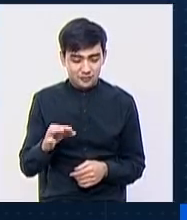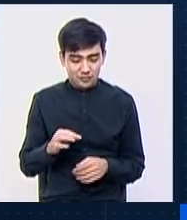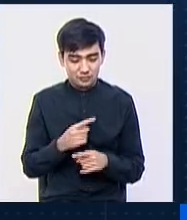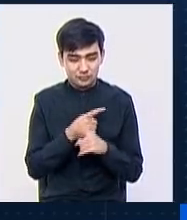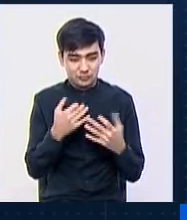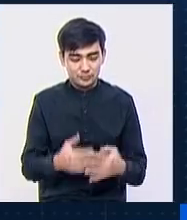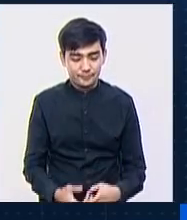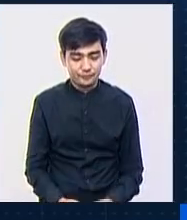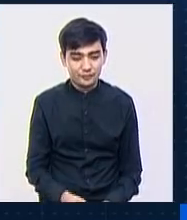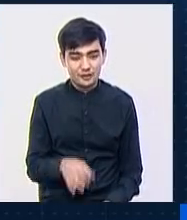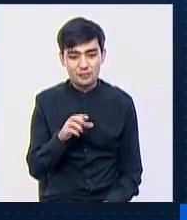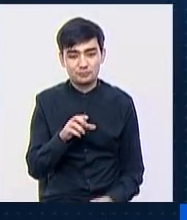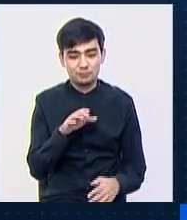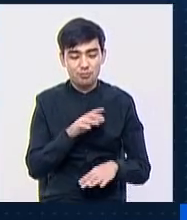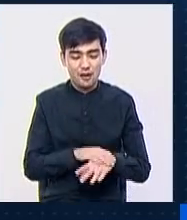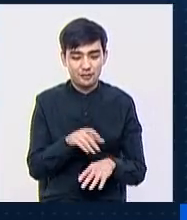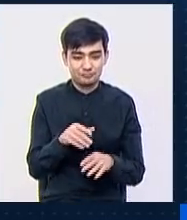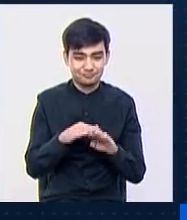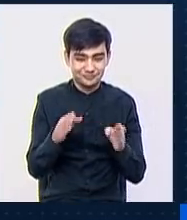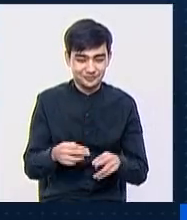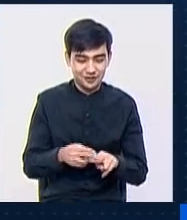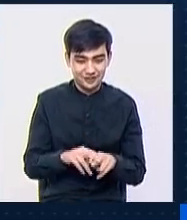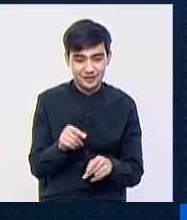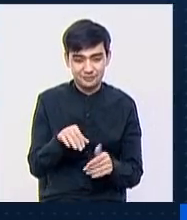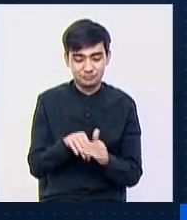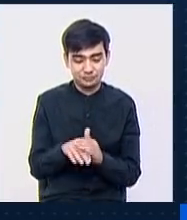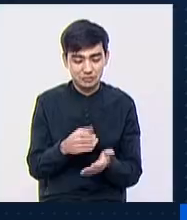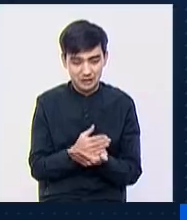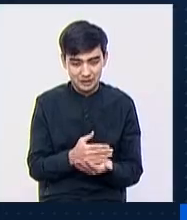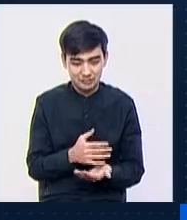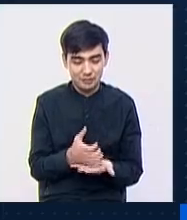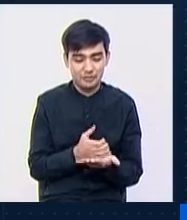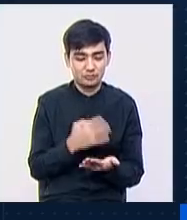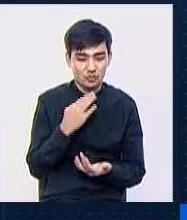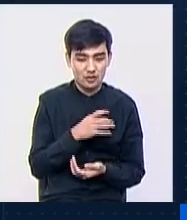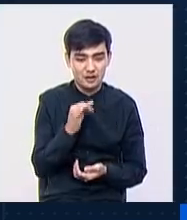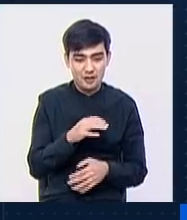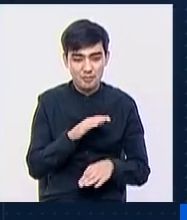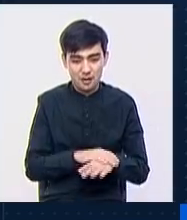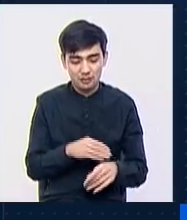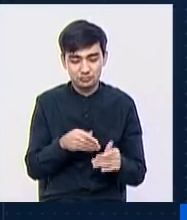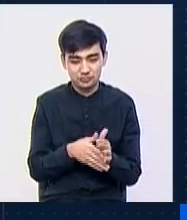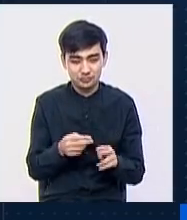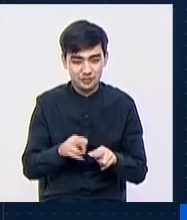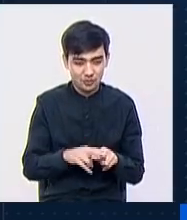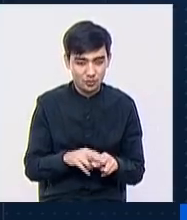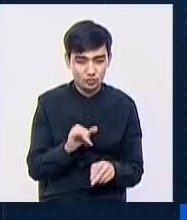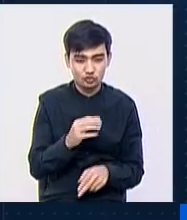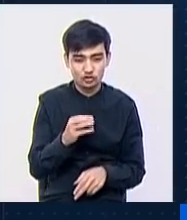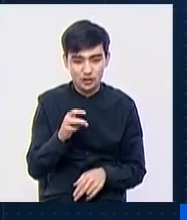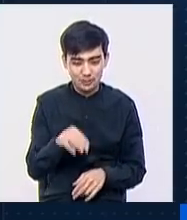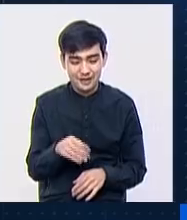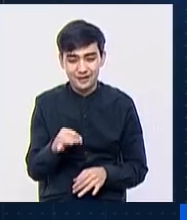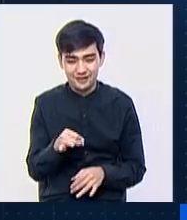Обеспечивается пополнение банкоматов наличными деньгами. Ущерба денежным средствам клиентов в банках не нанесено. И сохранность